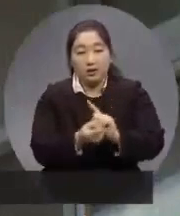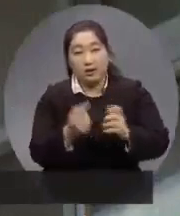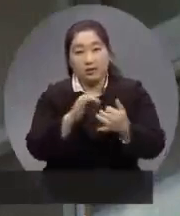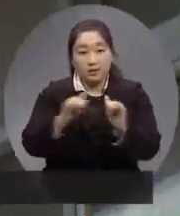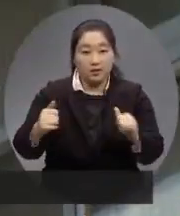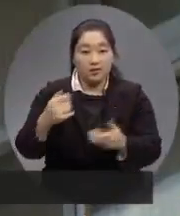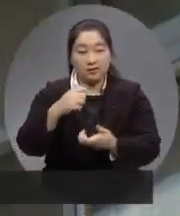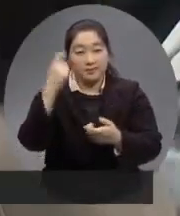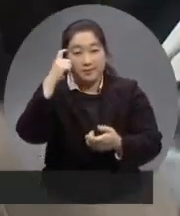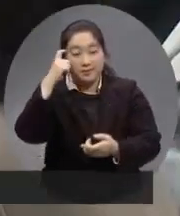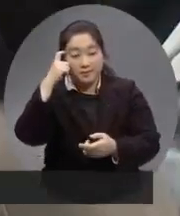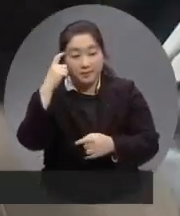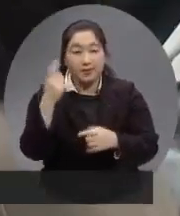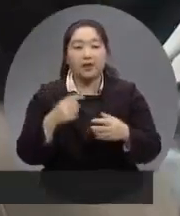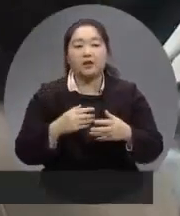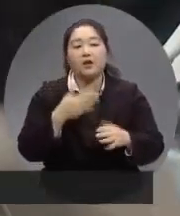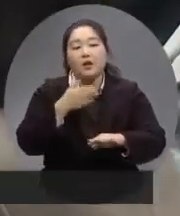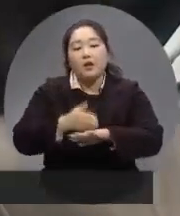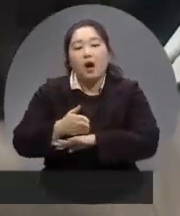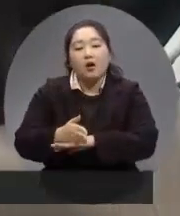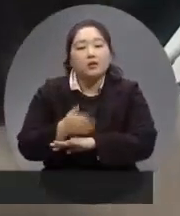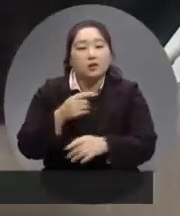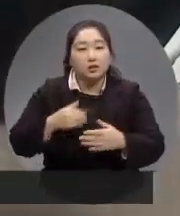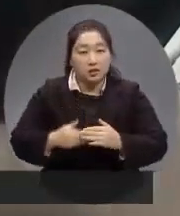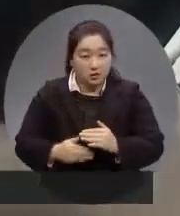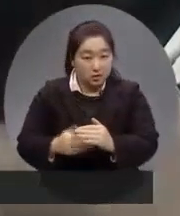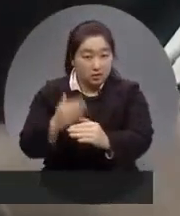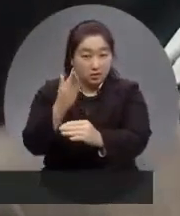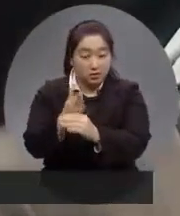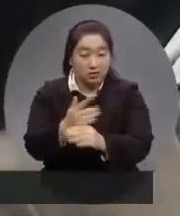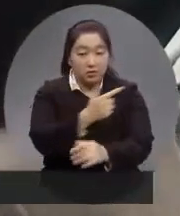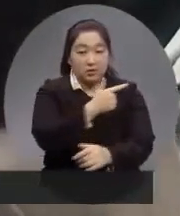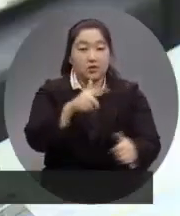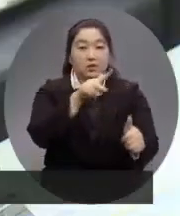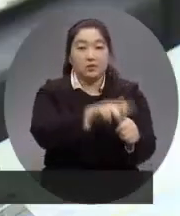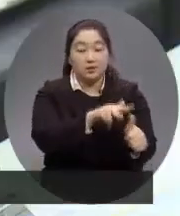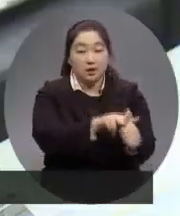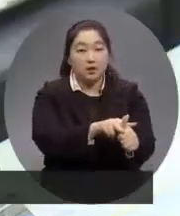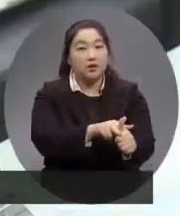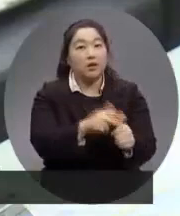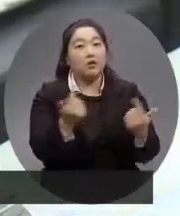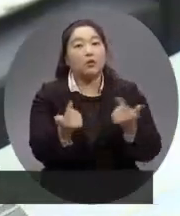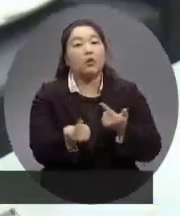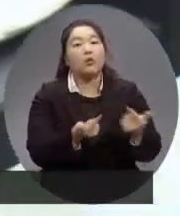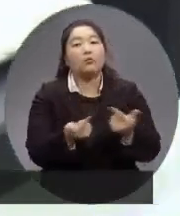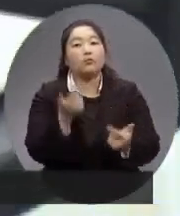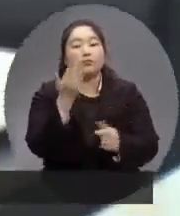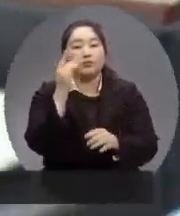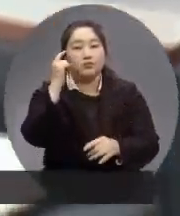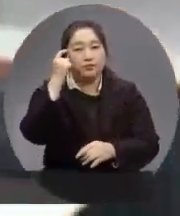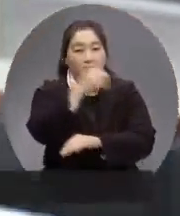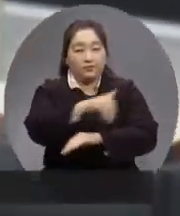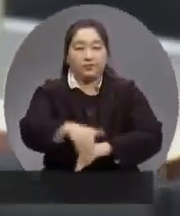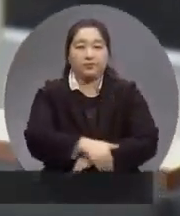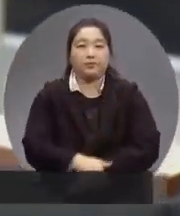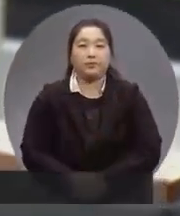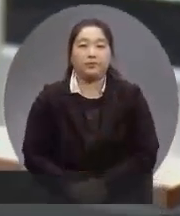의견을 고려하기 위해 조심스럽게 접근하고 있는 가운데 대형마트 측과도 의견을 조율할 예정입니다.